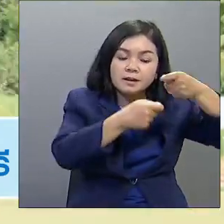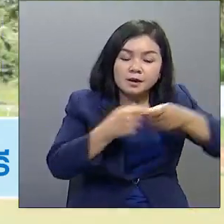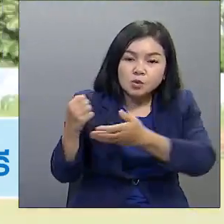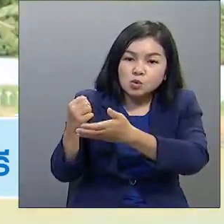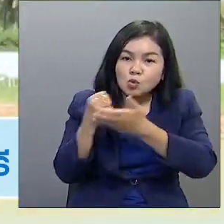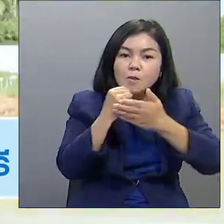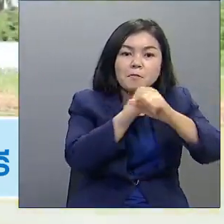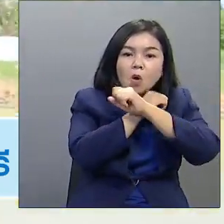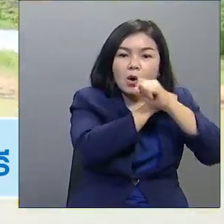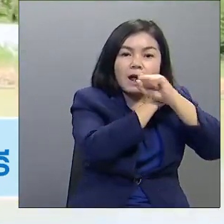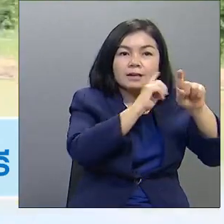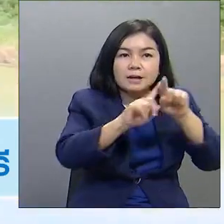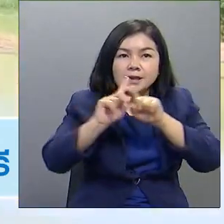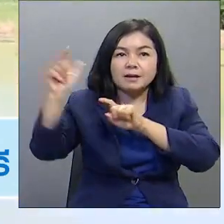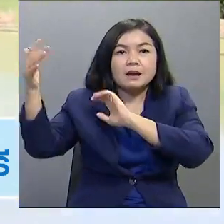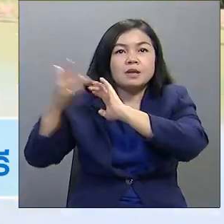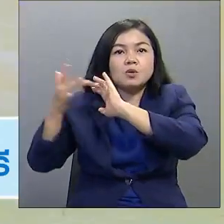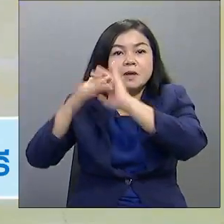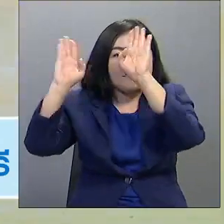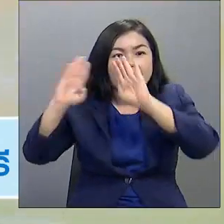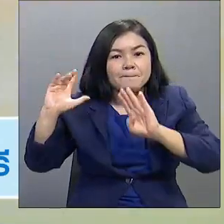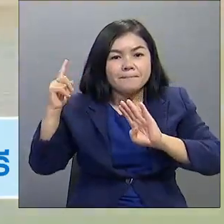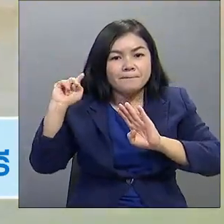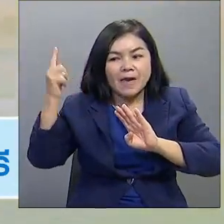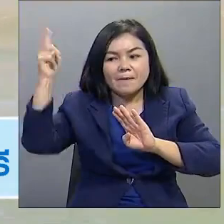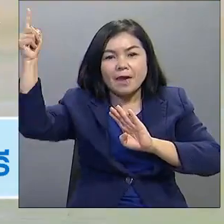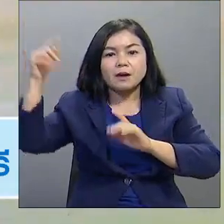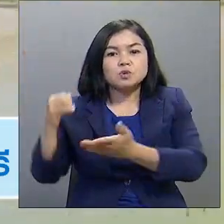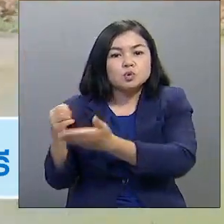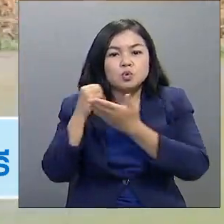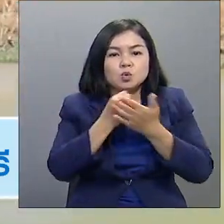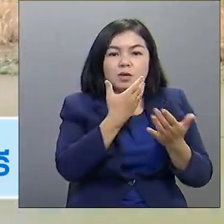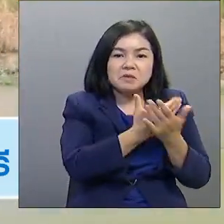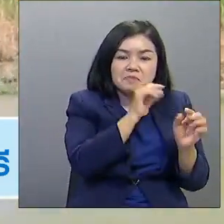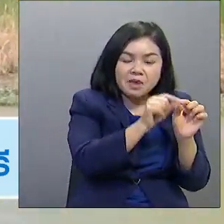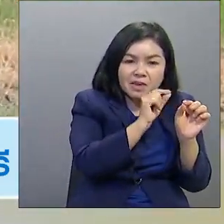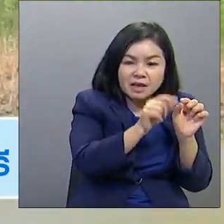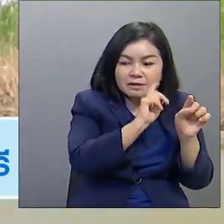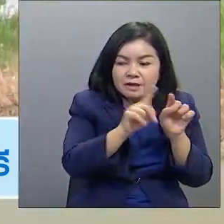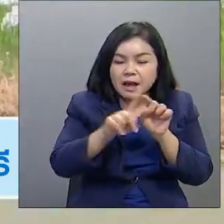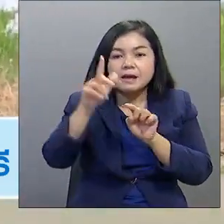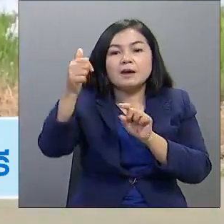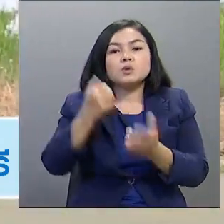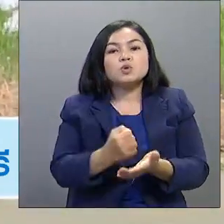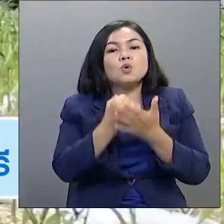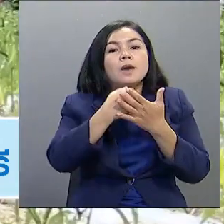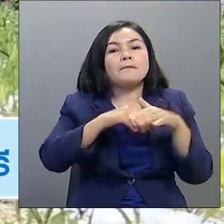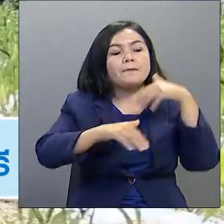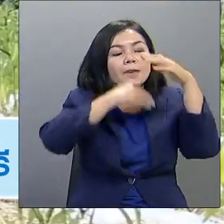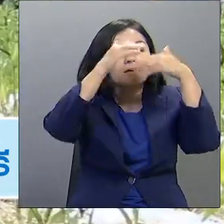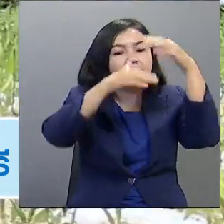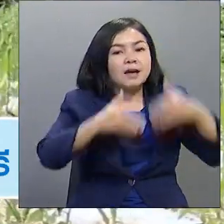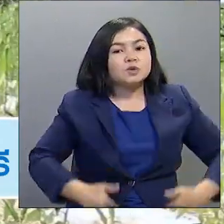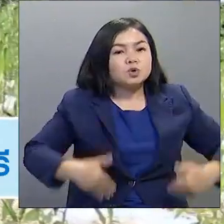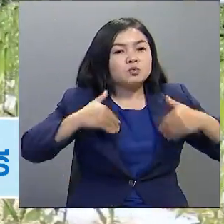ได้ตลอดจนการนำเทคโนโลยีด้านการเกษตรใหม่ๆมาใช้ก็จะช่วยลดต้นทุนความเสี่ยง ที่จะช่วยเสริมศักยภาพและยกระดับคุณภา